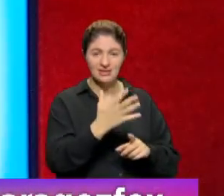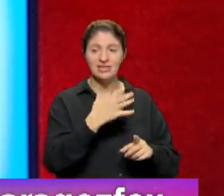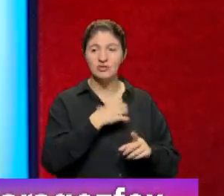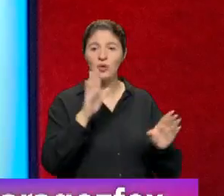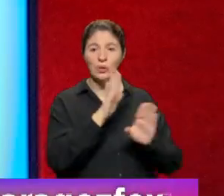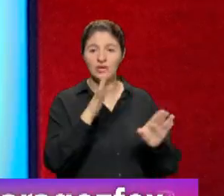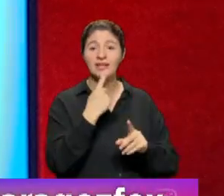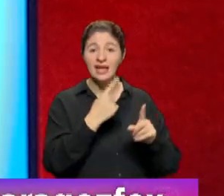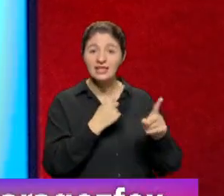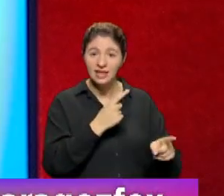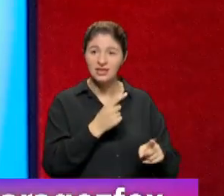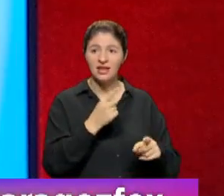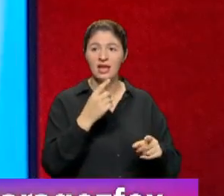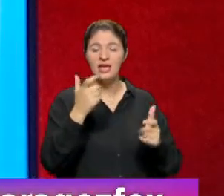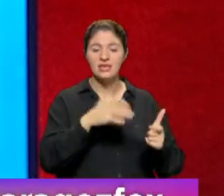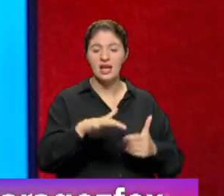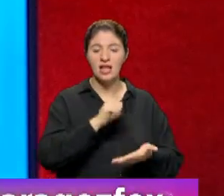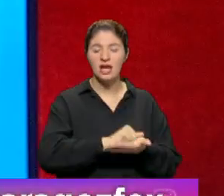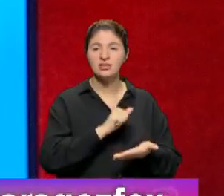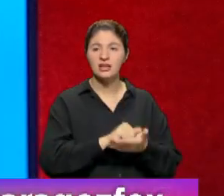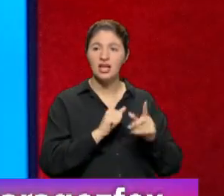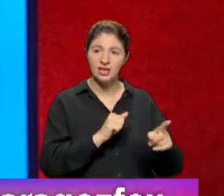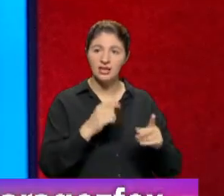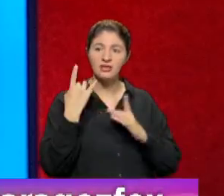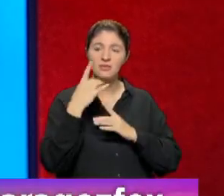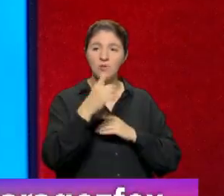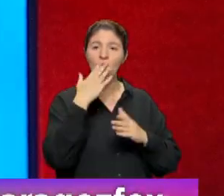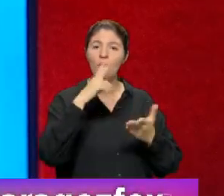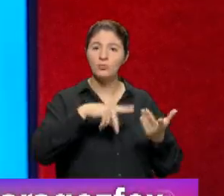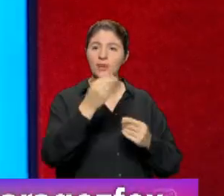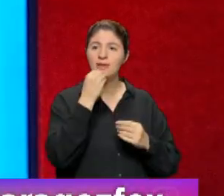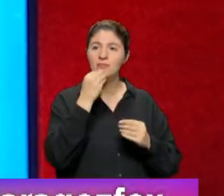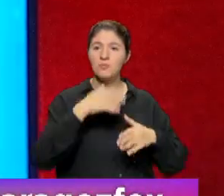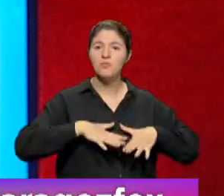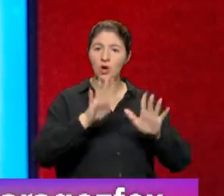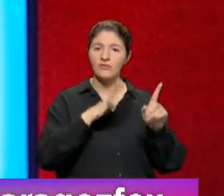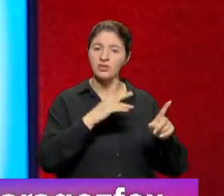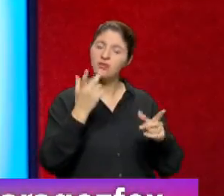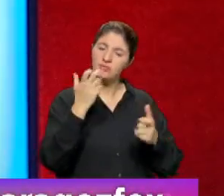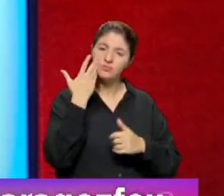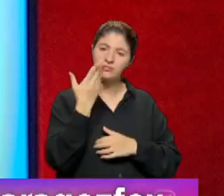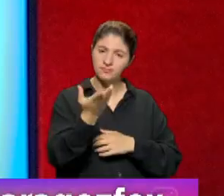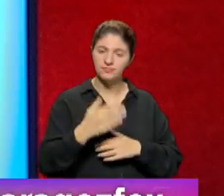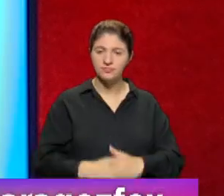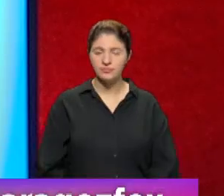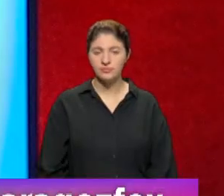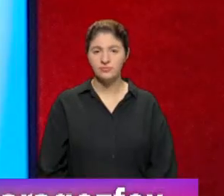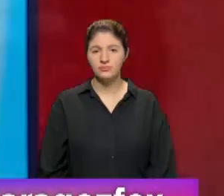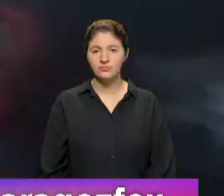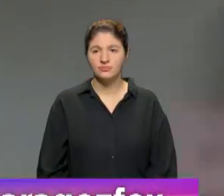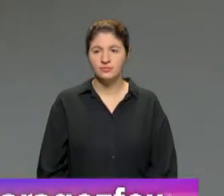kendisini uğurlarken yerel gazetelerden Diyarbakır'dan okumuştuk bir yemek boykotu ekranlarınızda o haber